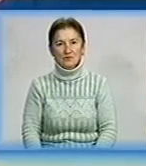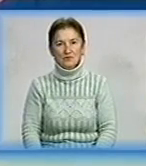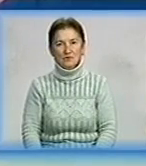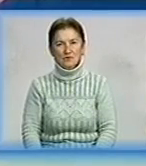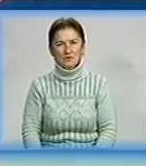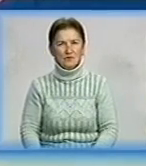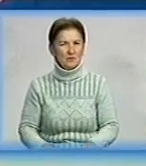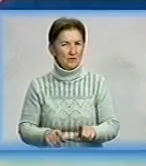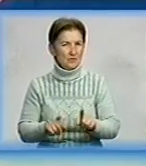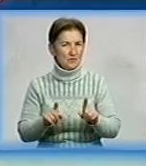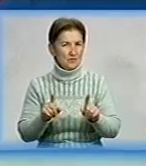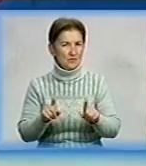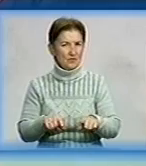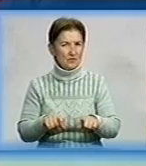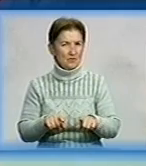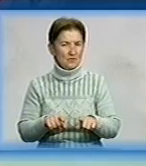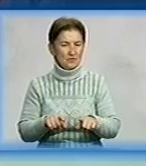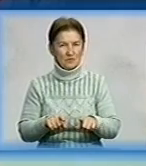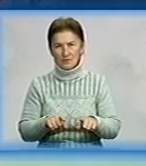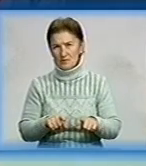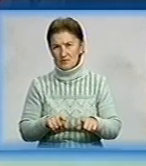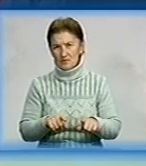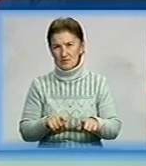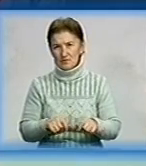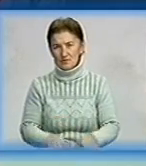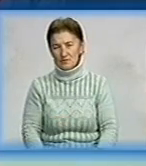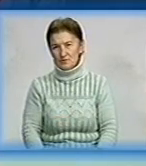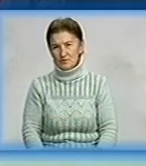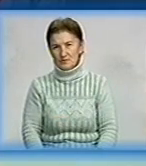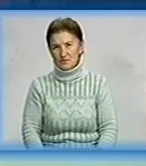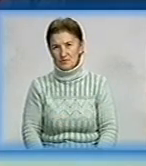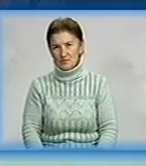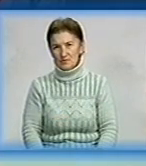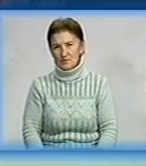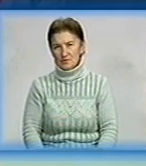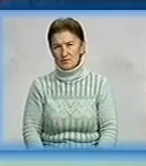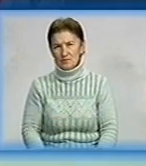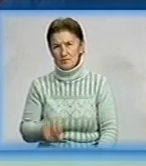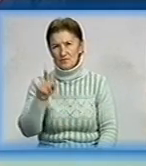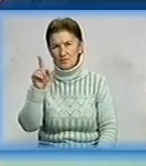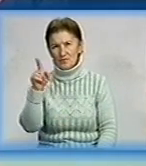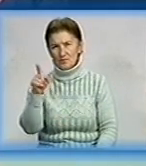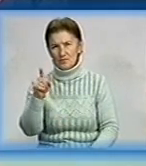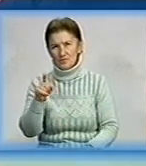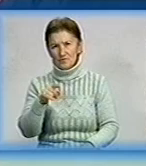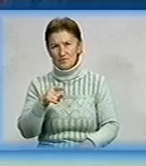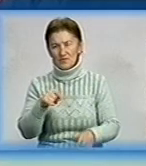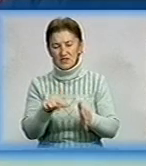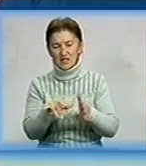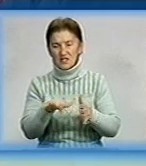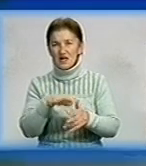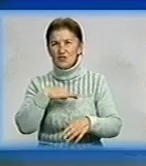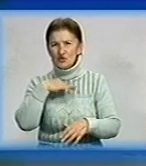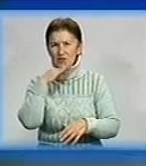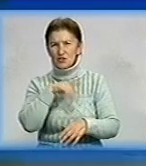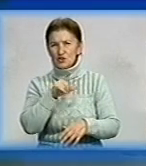Я думаю, что креативность заложена в городе. It comes with people that live in a certain place. Да, энергия происходит от людей, которые живут в городе. And I think